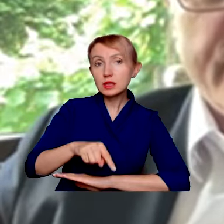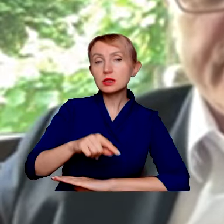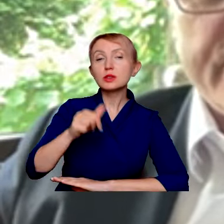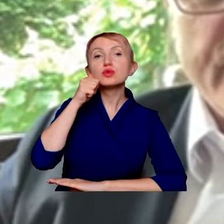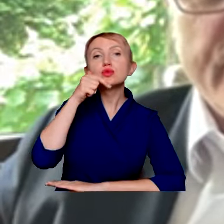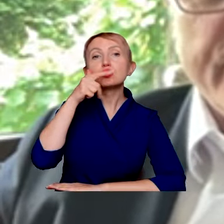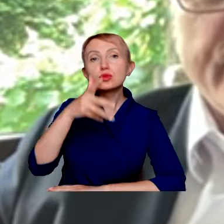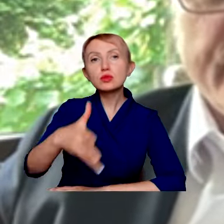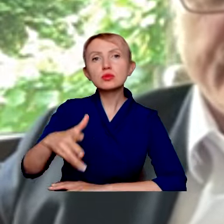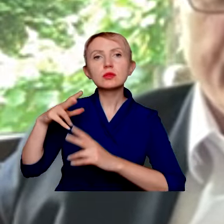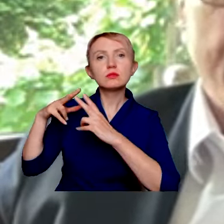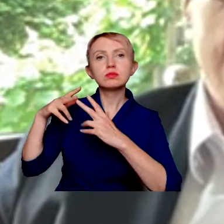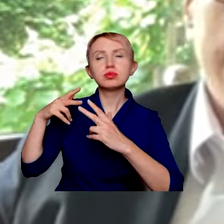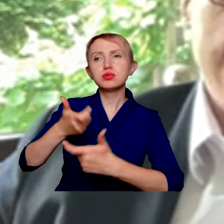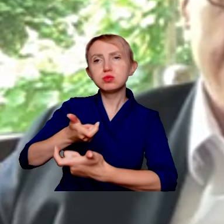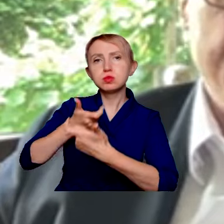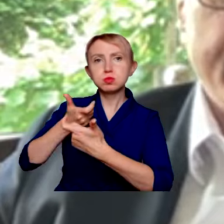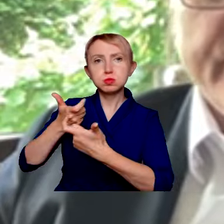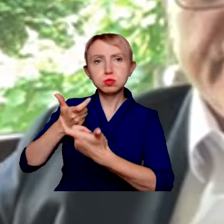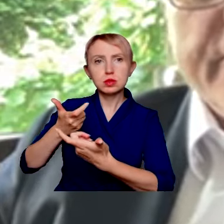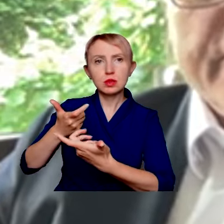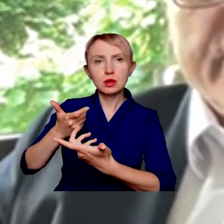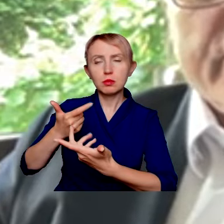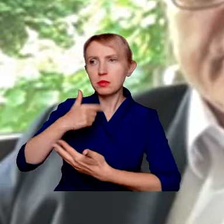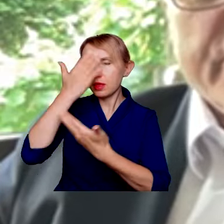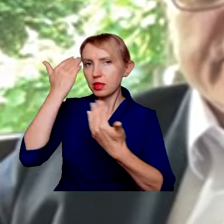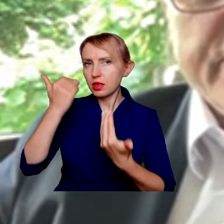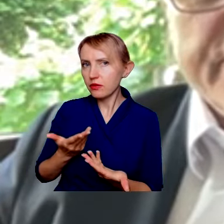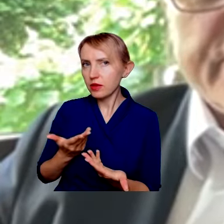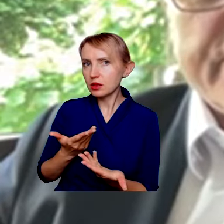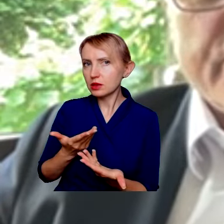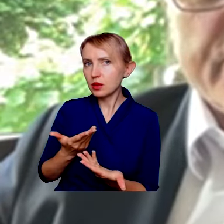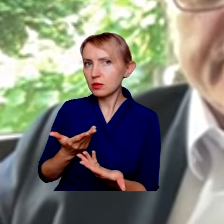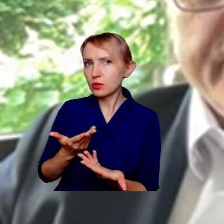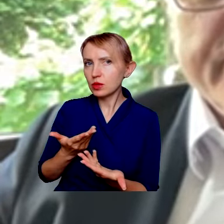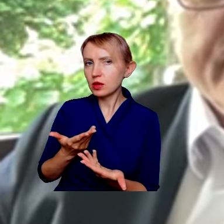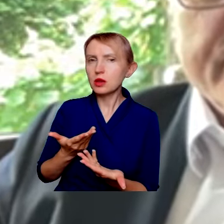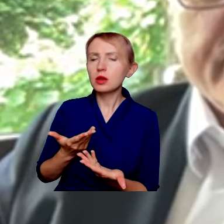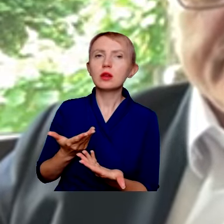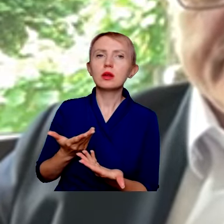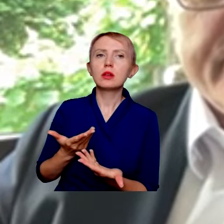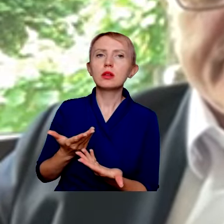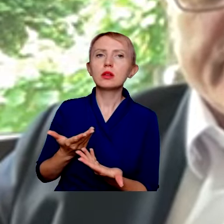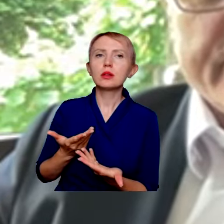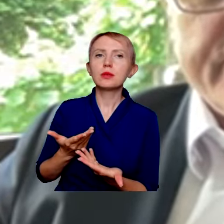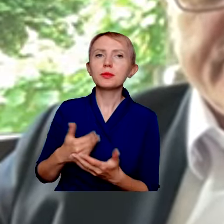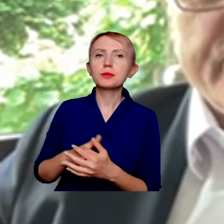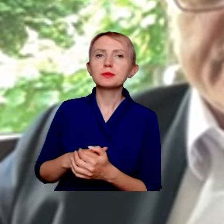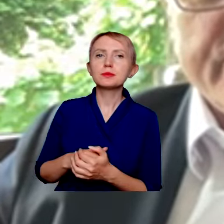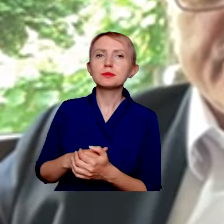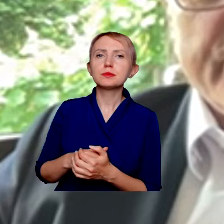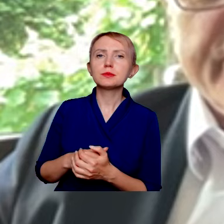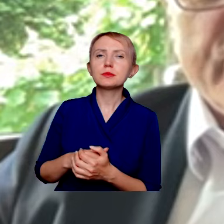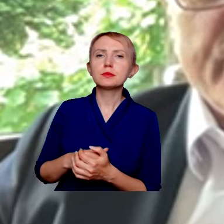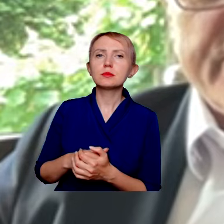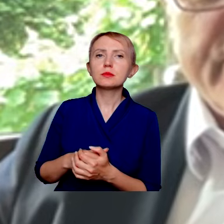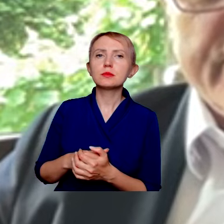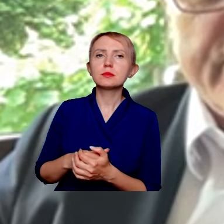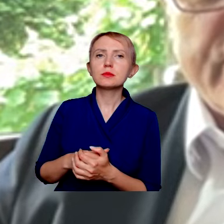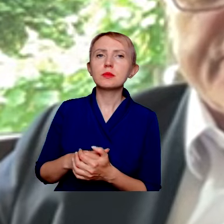trwają regularne strzelaniny. Nie za bardzo wiadomo, no bo jest tutaj ta ścisła